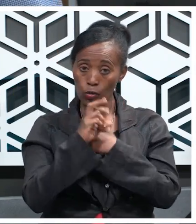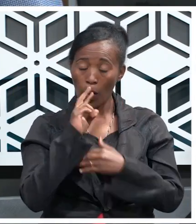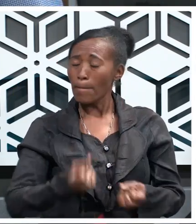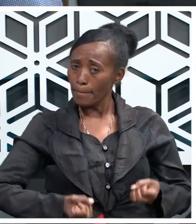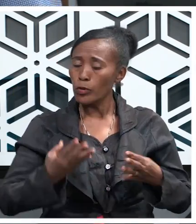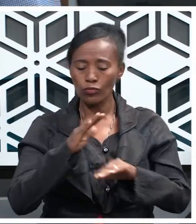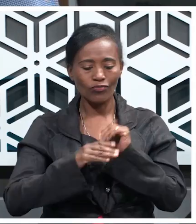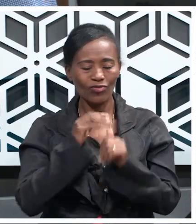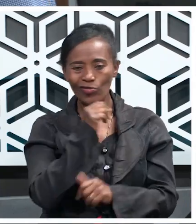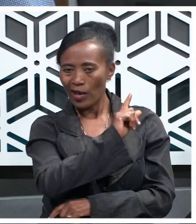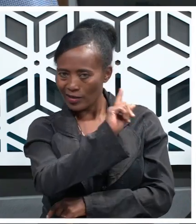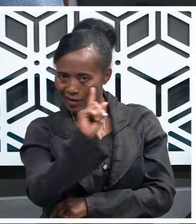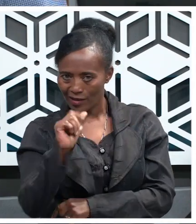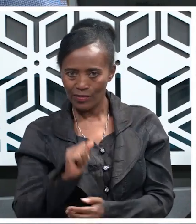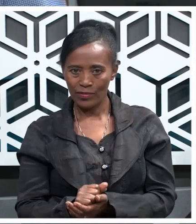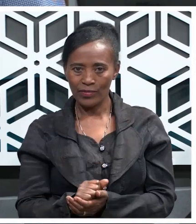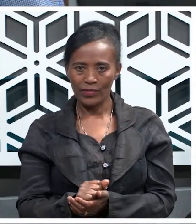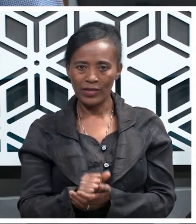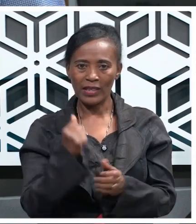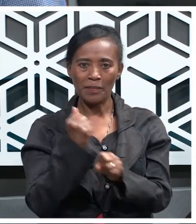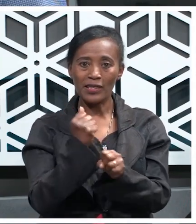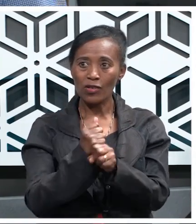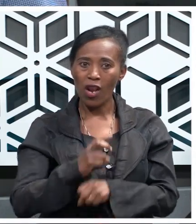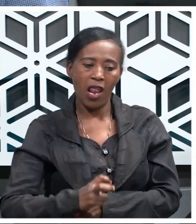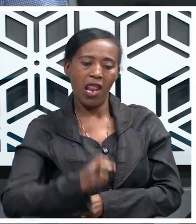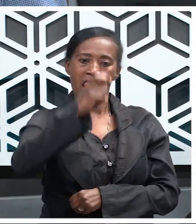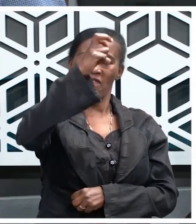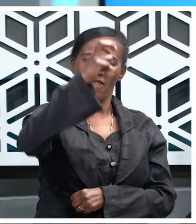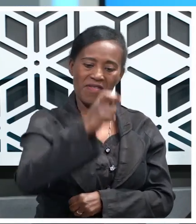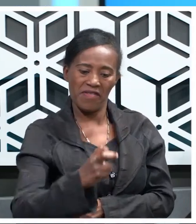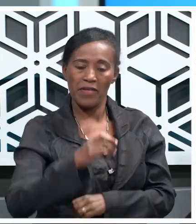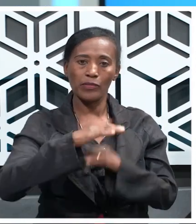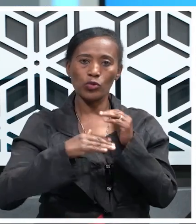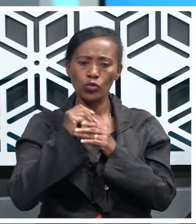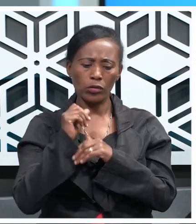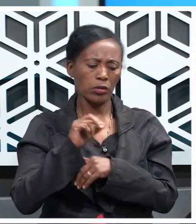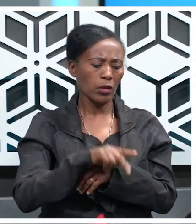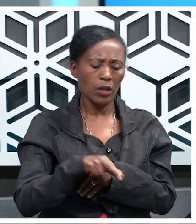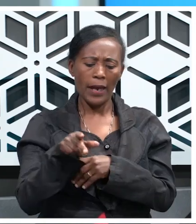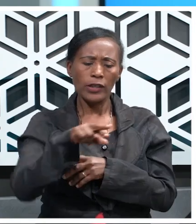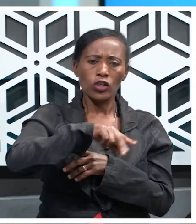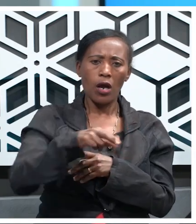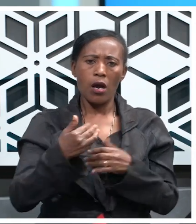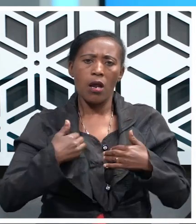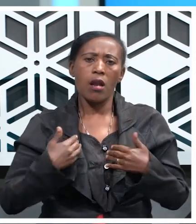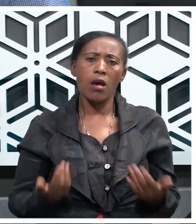ለአካል ጉዳተኞች ብዙዎቹ ምቹ አይደሉም። የሚገጠሙ ሊፍቶች አንዳንዴ ምቹ አይሆኑም። መውጫ